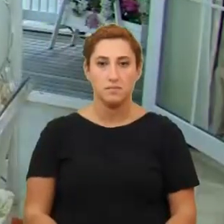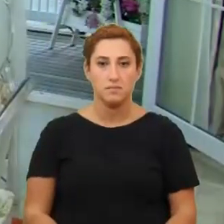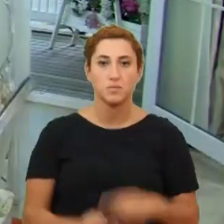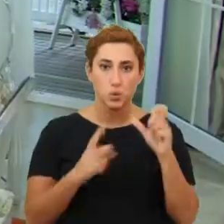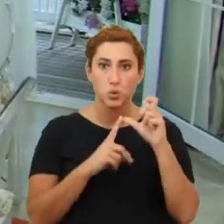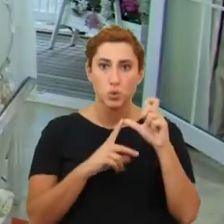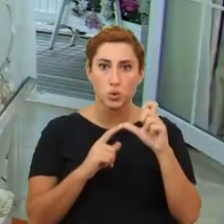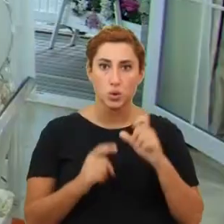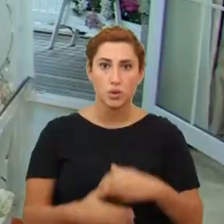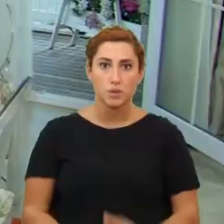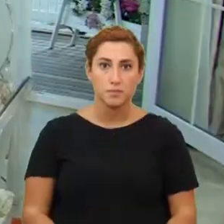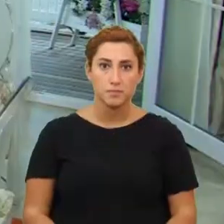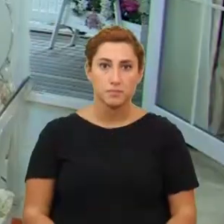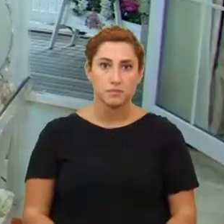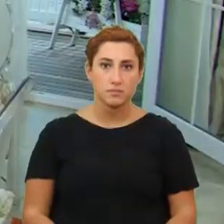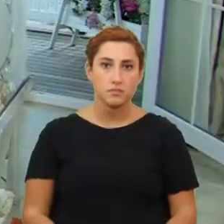Şükrü.